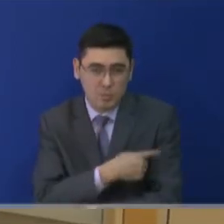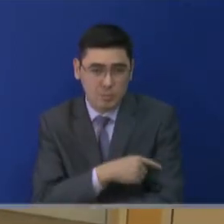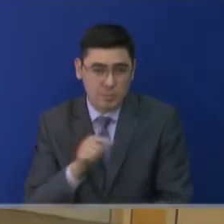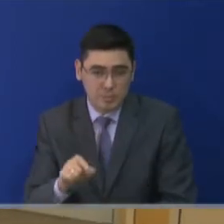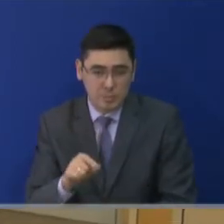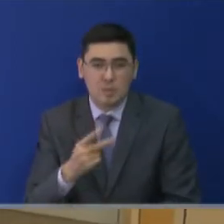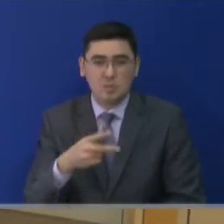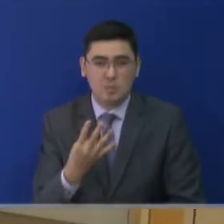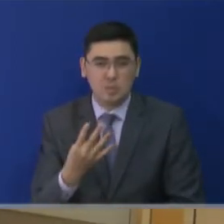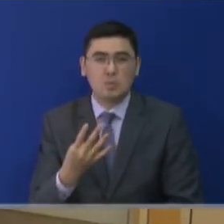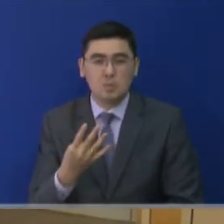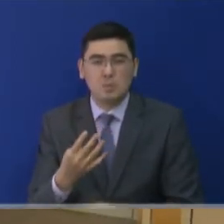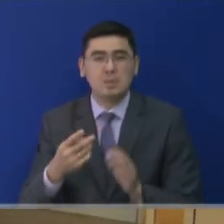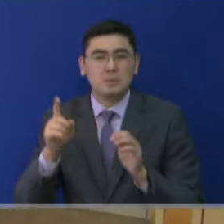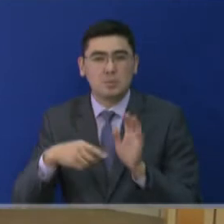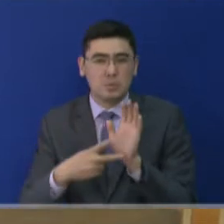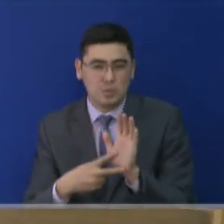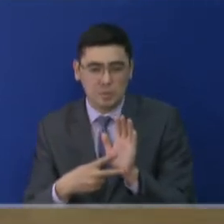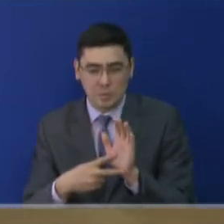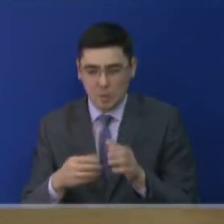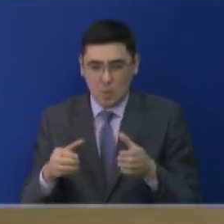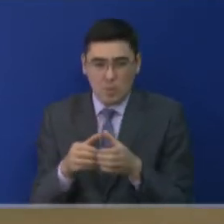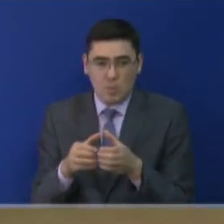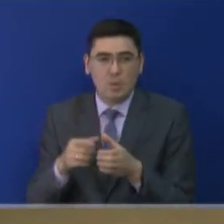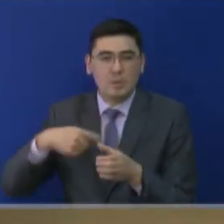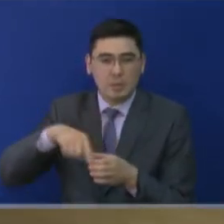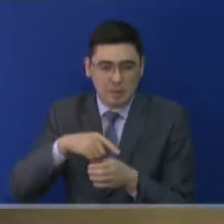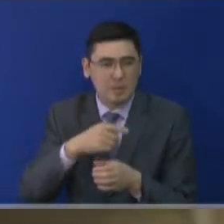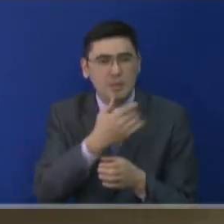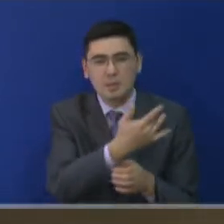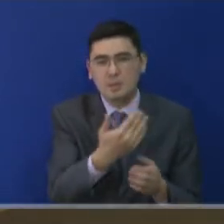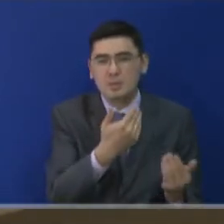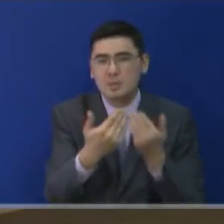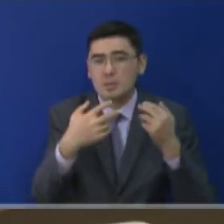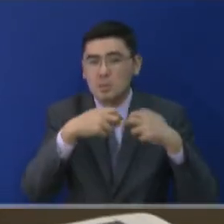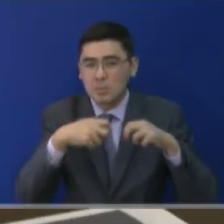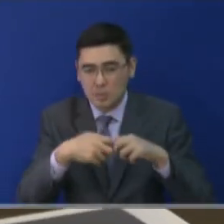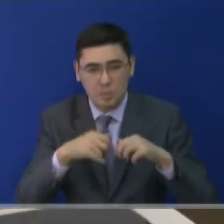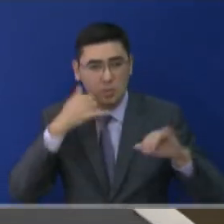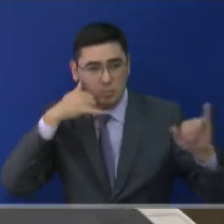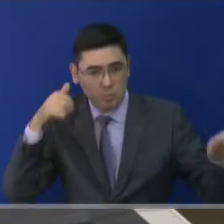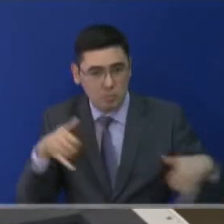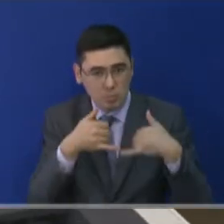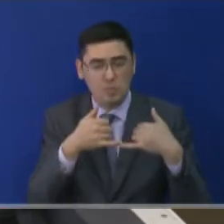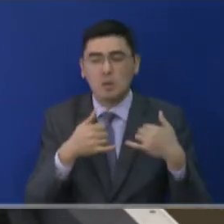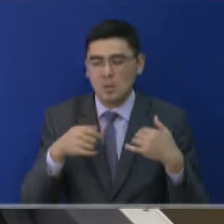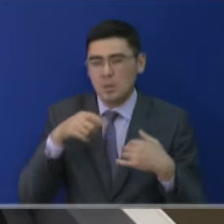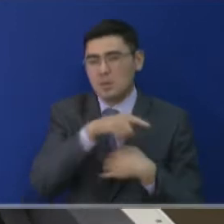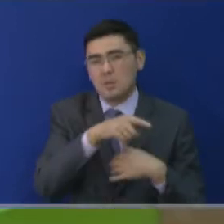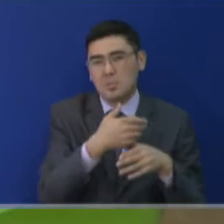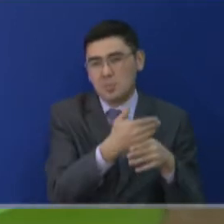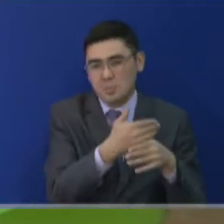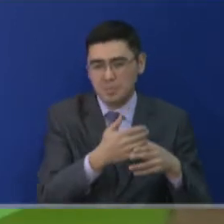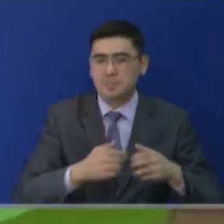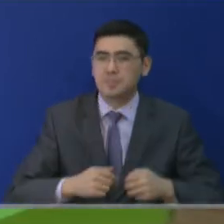қолдау 24/7 мобильді қосымшасы осындай мәселелерді шешуде халықпен тікелей байланыс орнатуды көздейді.